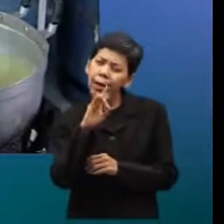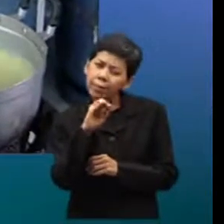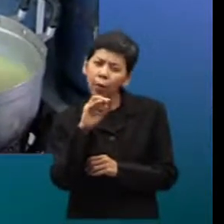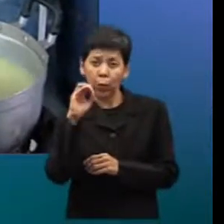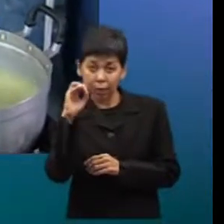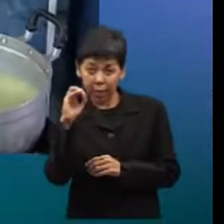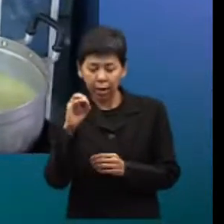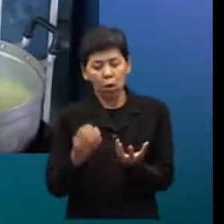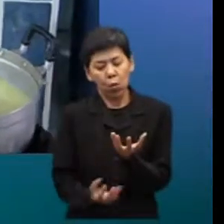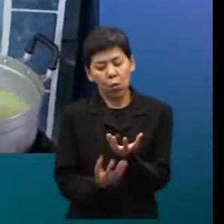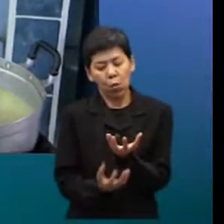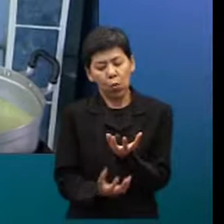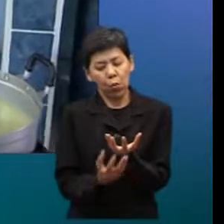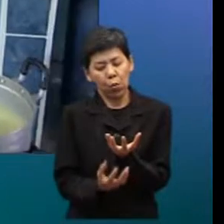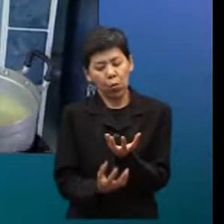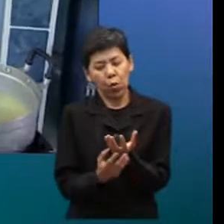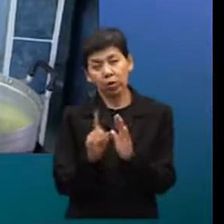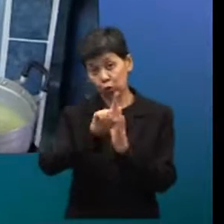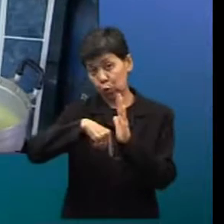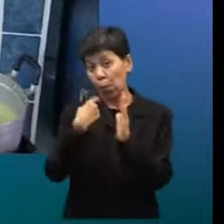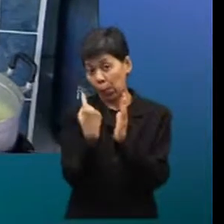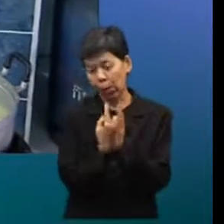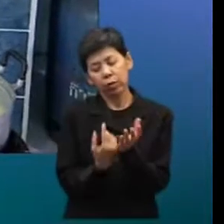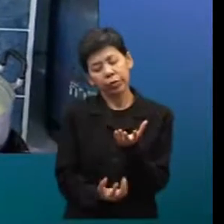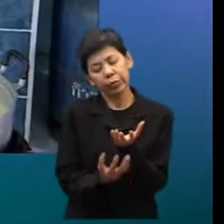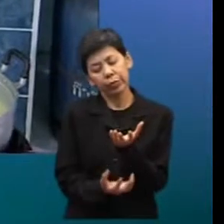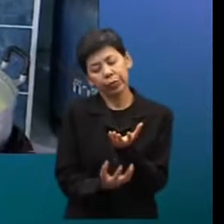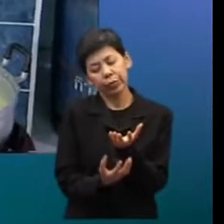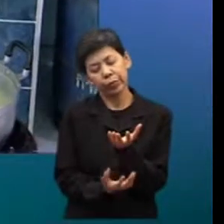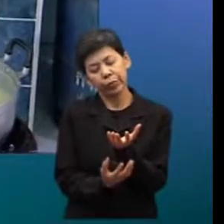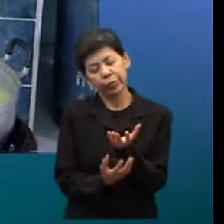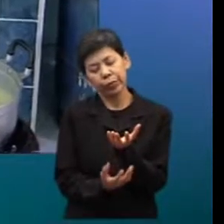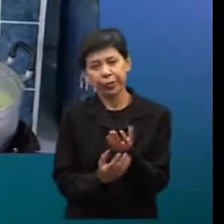ณ80องศาเซลเซียสนานประมาณ1ชั่วโมง